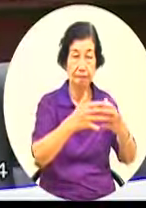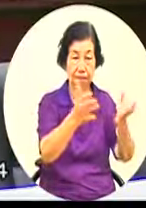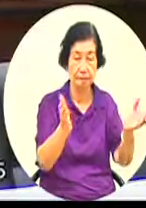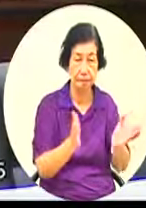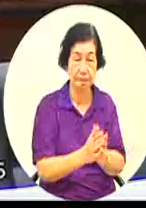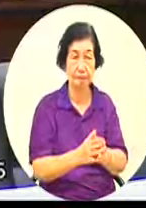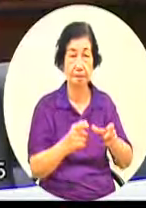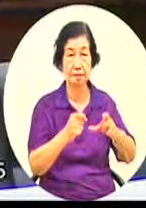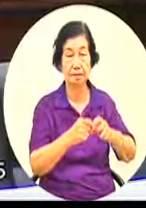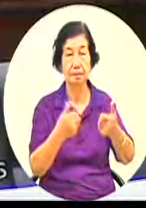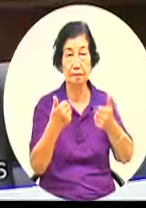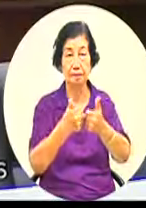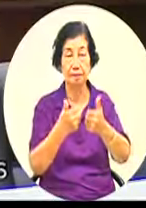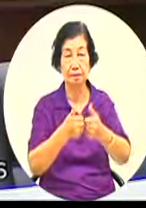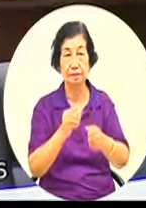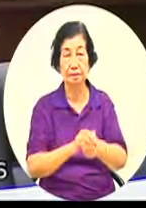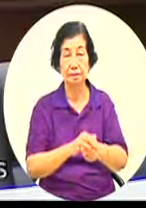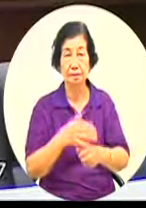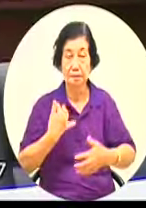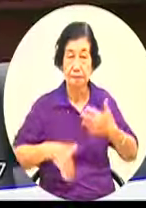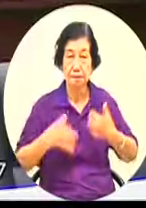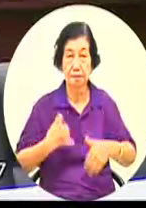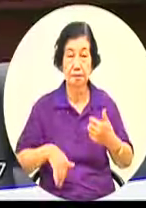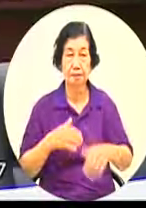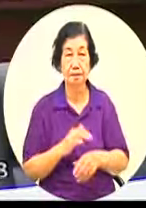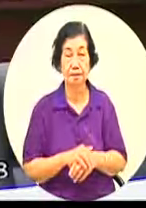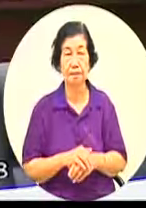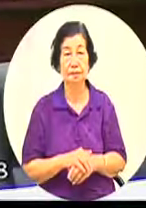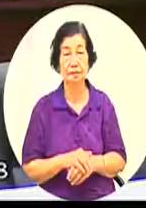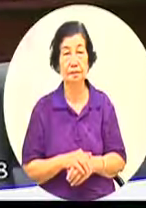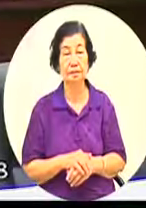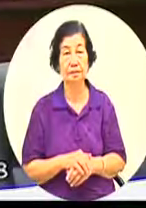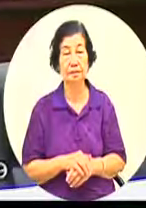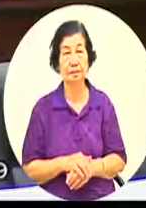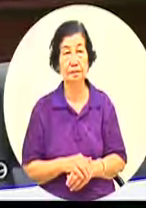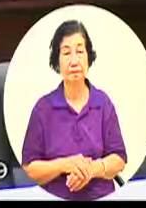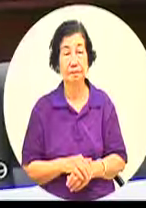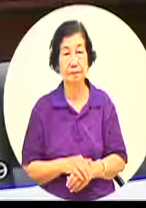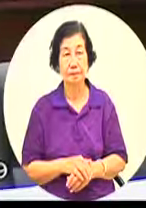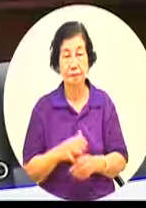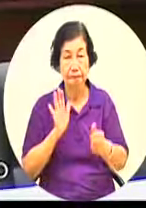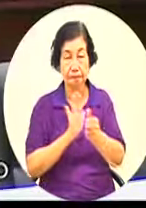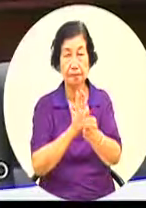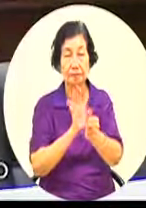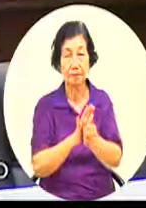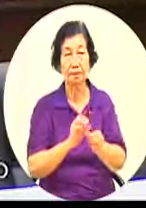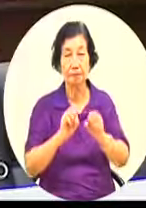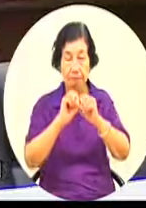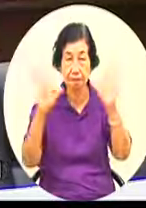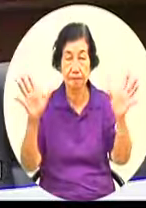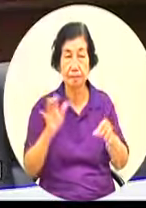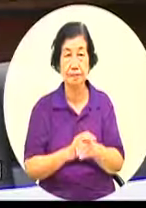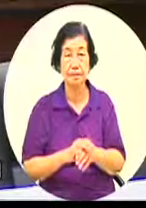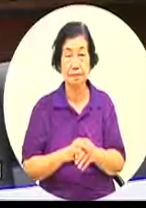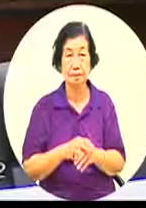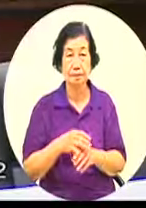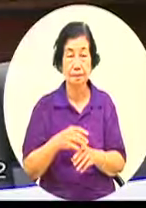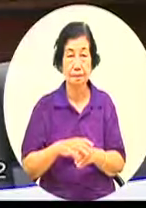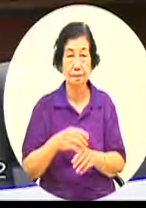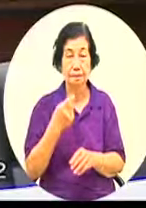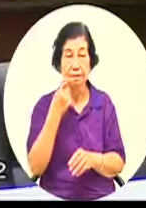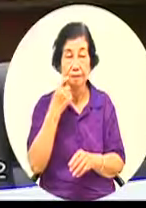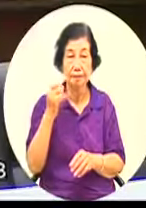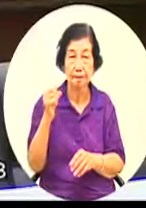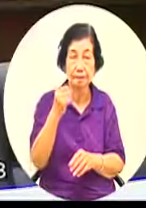会，他们都很乐意来做这样的一个推广。比如说蛀牙，你们去